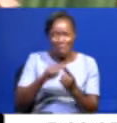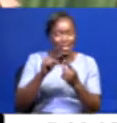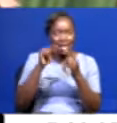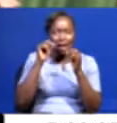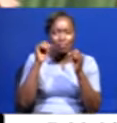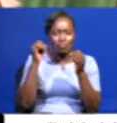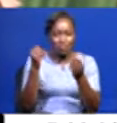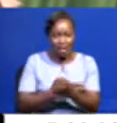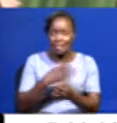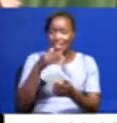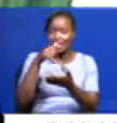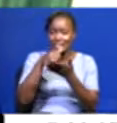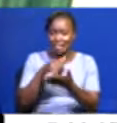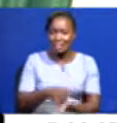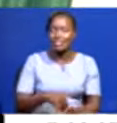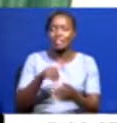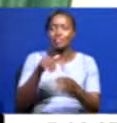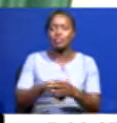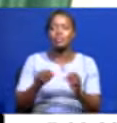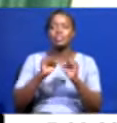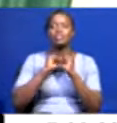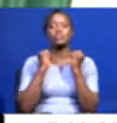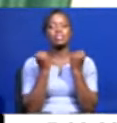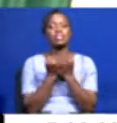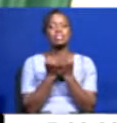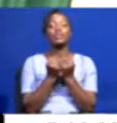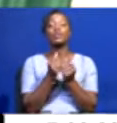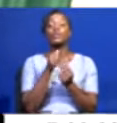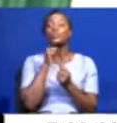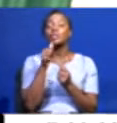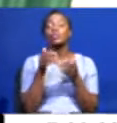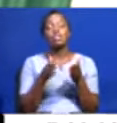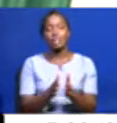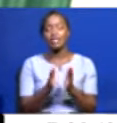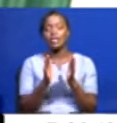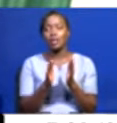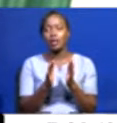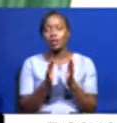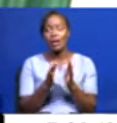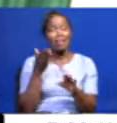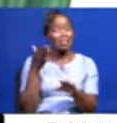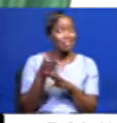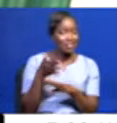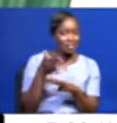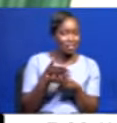eating into our society. We are not going to allow the illicit